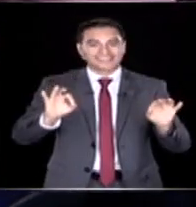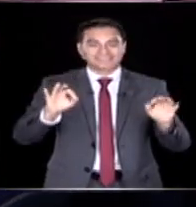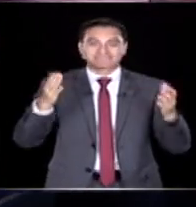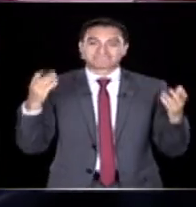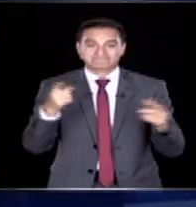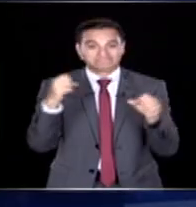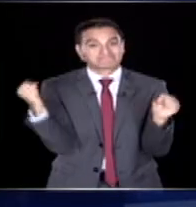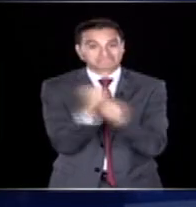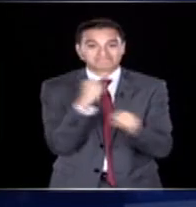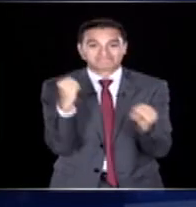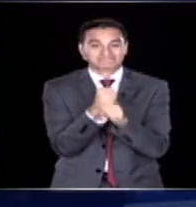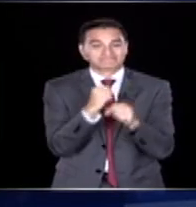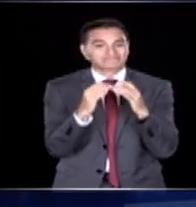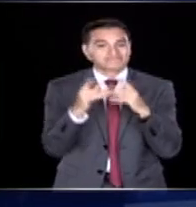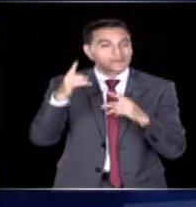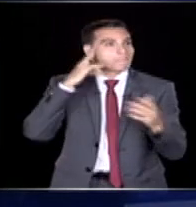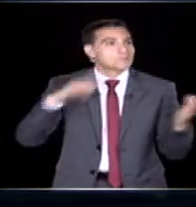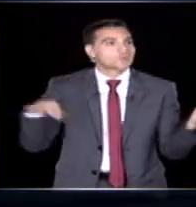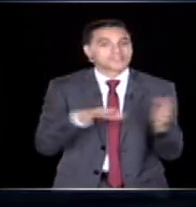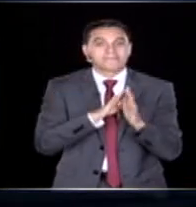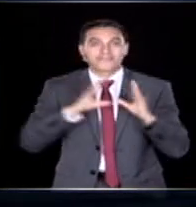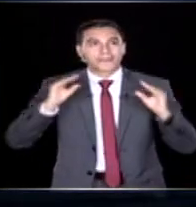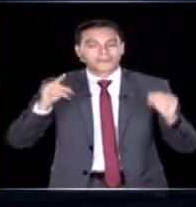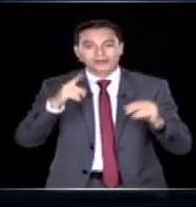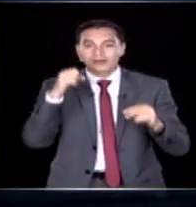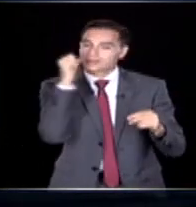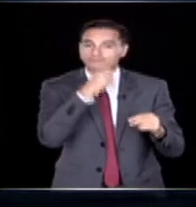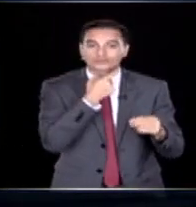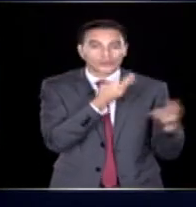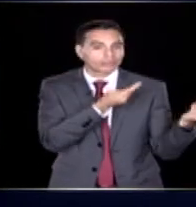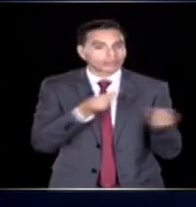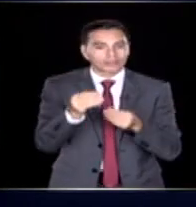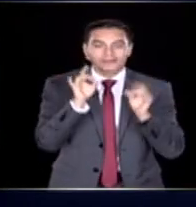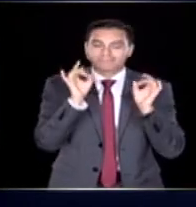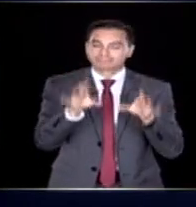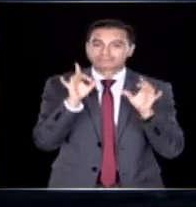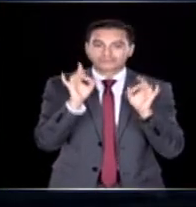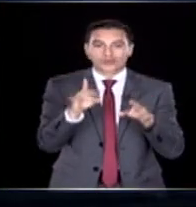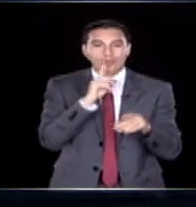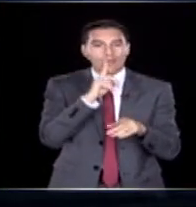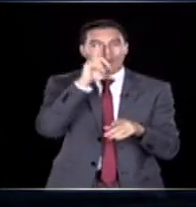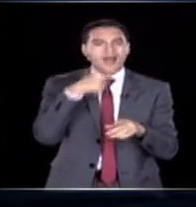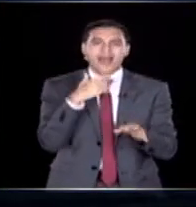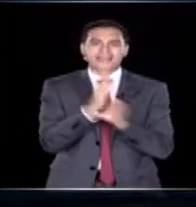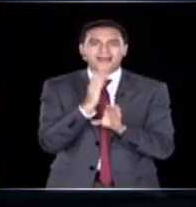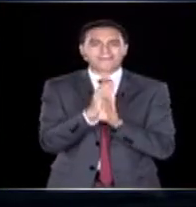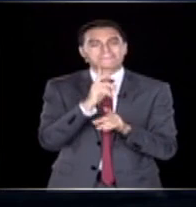أداء مبهر، ولا معانا موسيقى ولا معانا، وأنت مبدع ما شاء الله عليك. والله أنا تعبان شوية